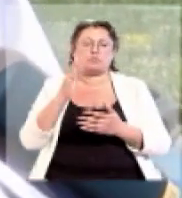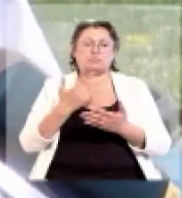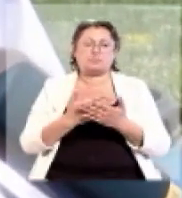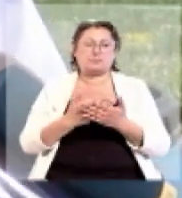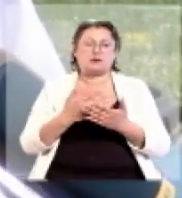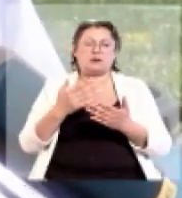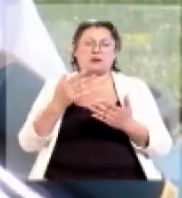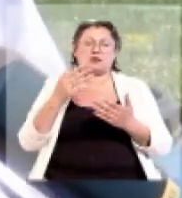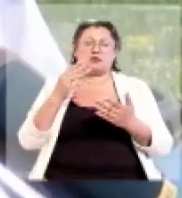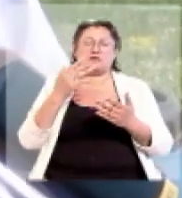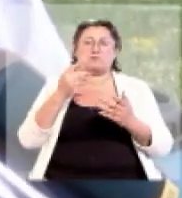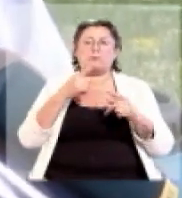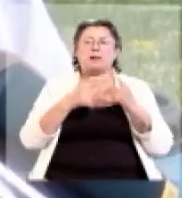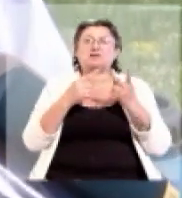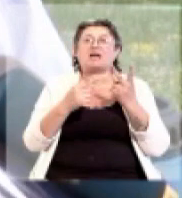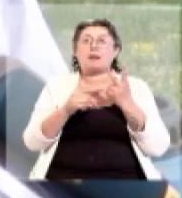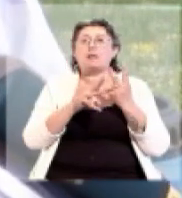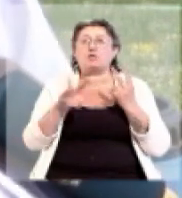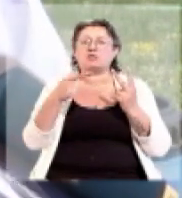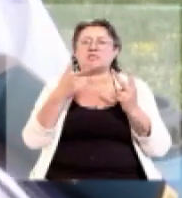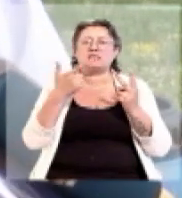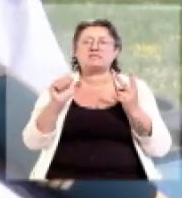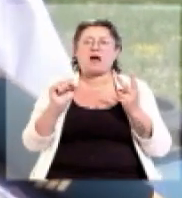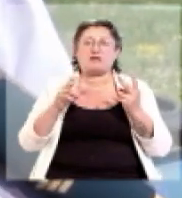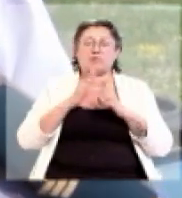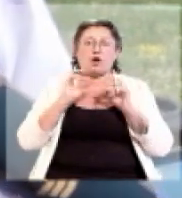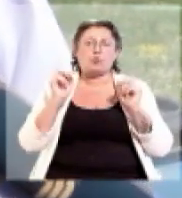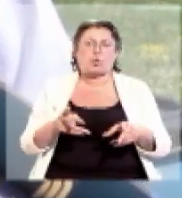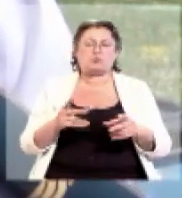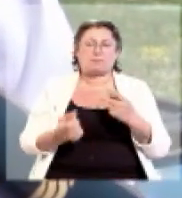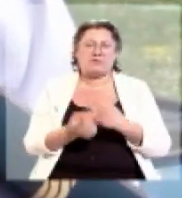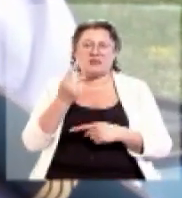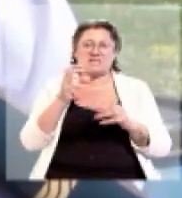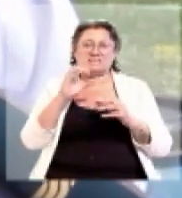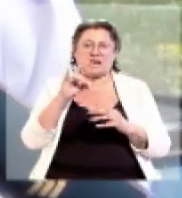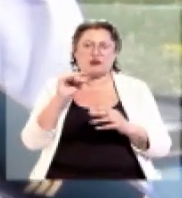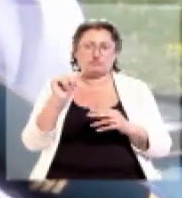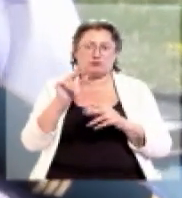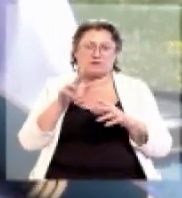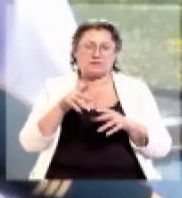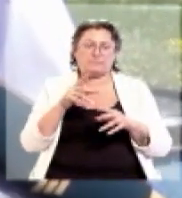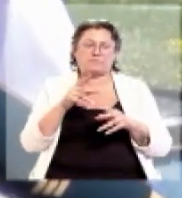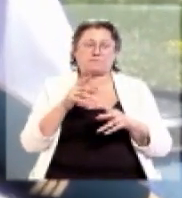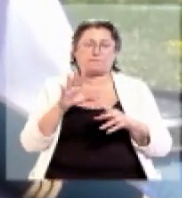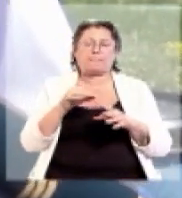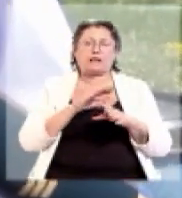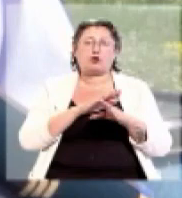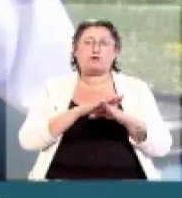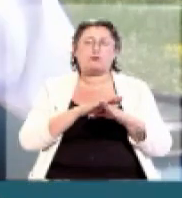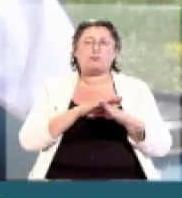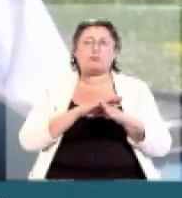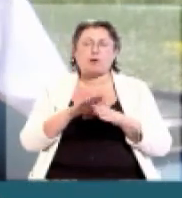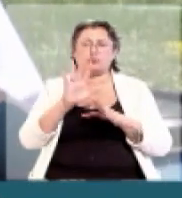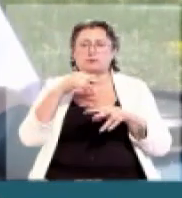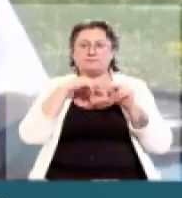где-то 1,5 миллиона гектаров было. Угроза появления саранчи. Из нее мы полностью на контроле